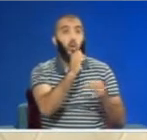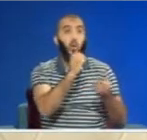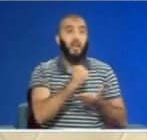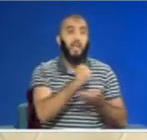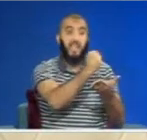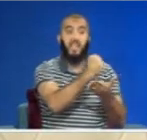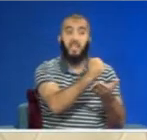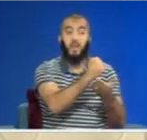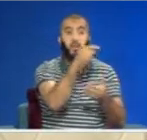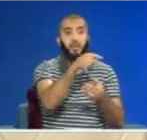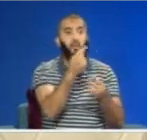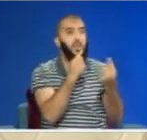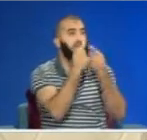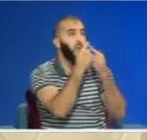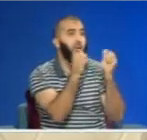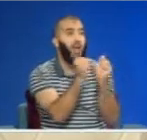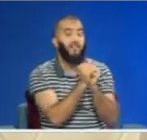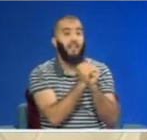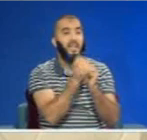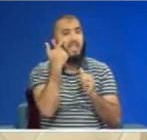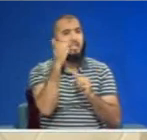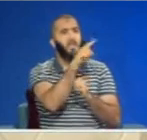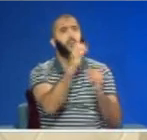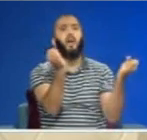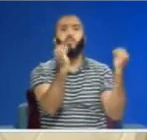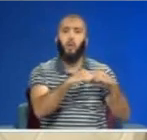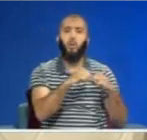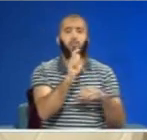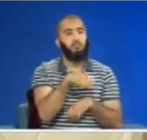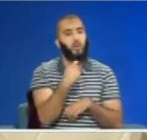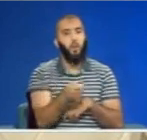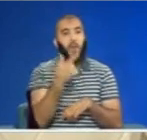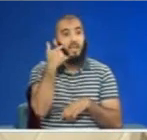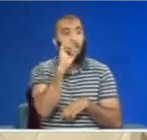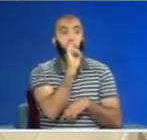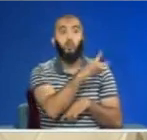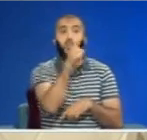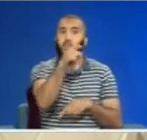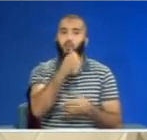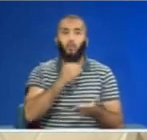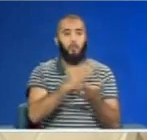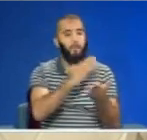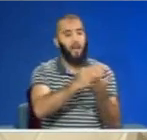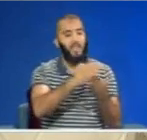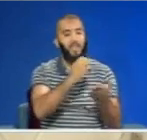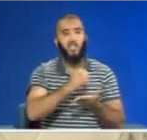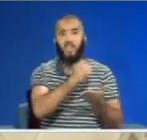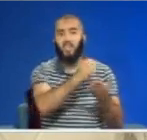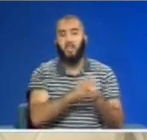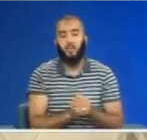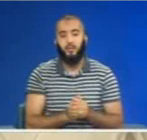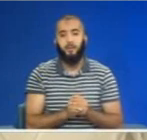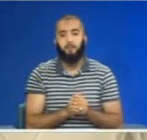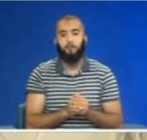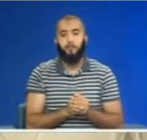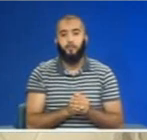أمانة، شاور إخوتك، إذا كان رضاو أهلا وسهلا، إذا ما رضاوش أقسمه يا ولدي على ولي أخوتك، بهذا تبرأ